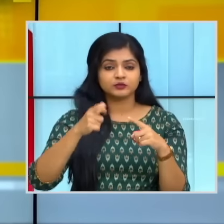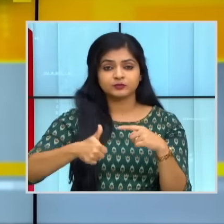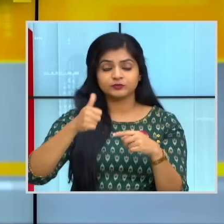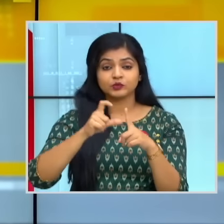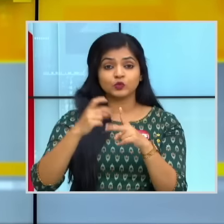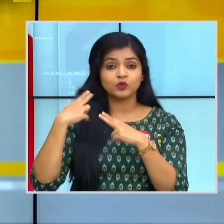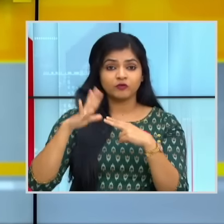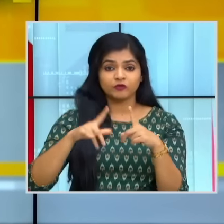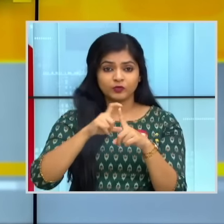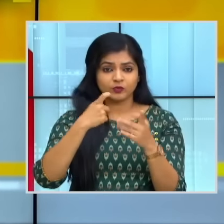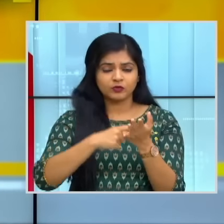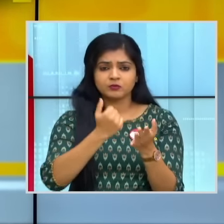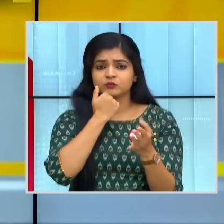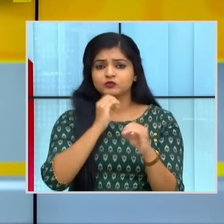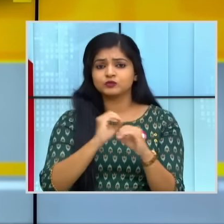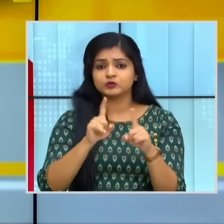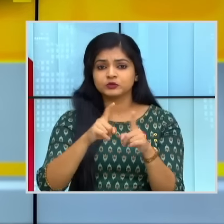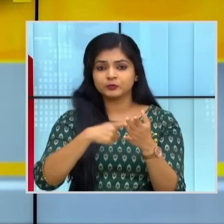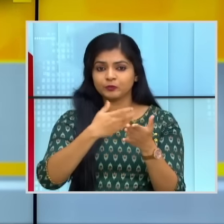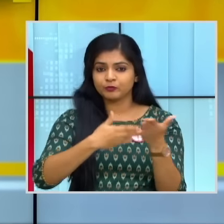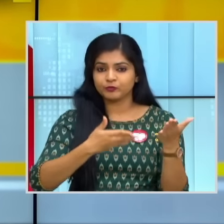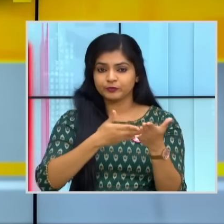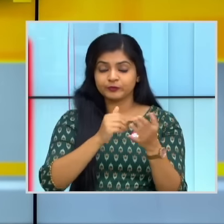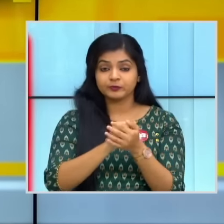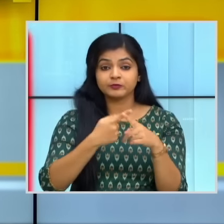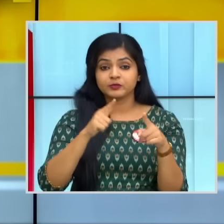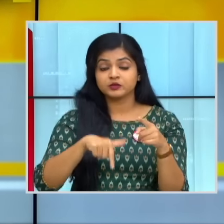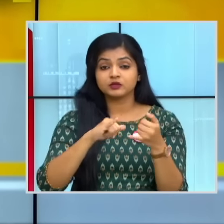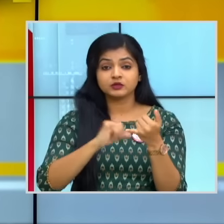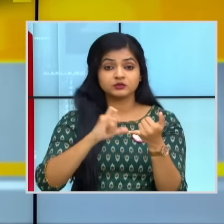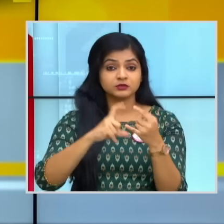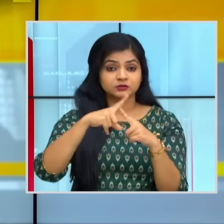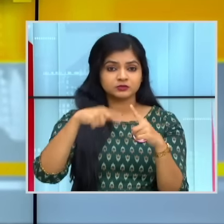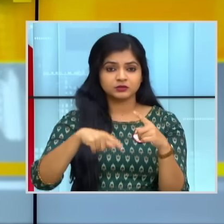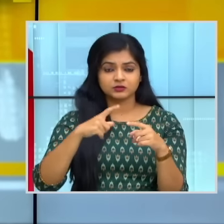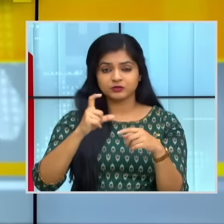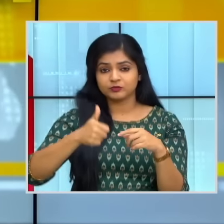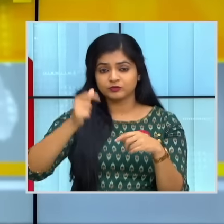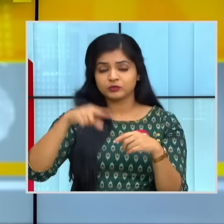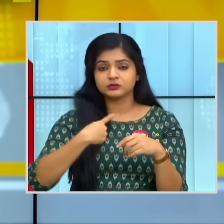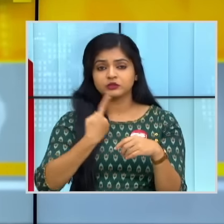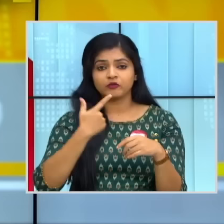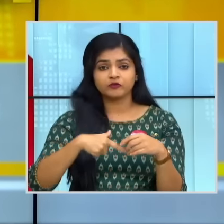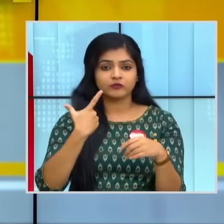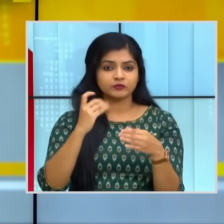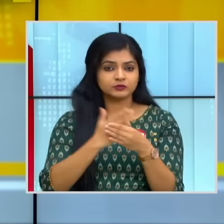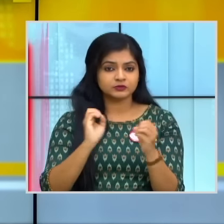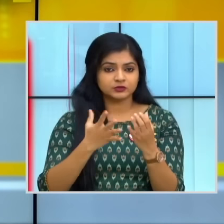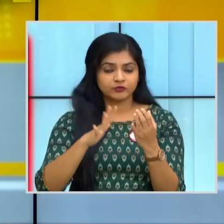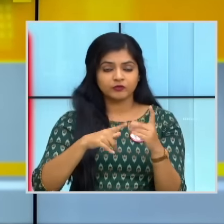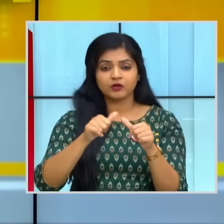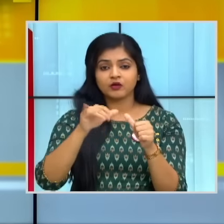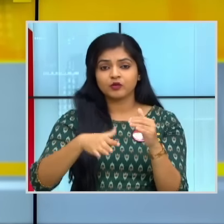ഡ്യൂട്ടിയിലുണ്ടായിരുന്ന ഡോക്ടേഴ്സിന് വീഴ്ചയുണ്ടായിട്ടില്ല എന്നായിരുന്നു റിപ്പോർട്ട്. സംഭവത്തിൽ ന്യൂനപക്ഷ കമ്മീഷൻ സ്വമേധയാ കേസെടുത്തിരുന്നു. മനീഷ് മഹിപാൽ ആലപ്പുഴയിൽ നിന്ന്